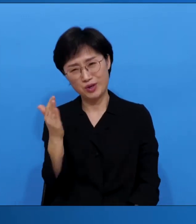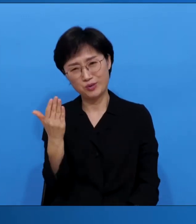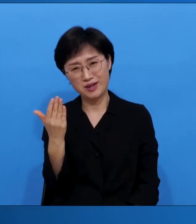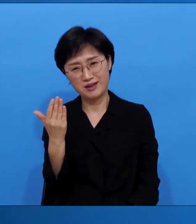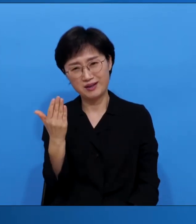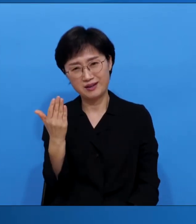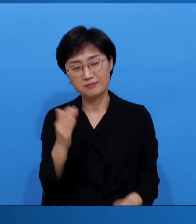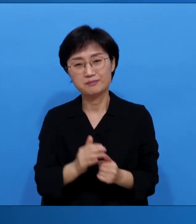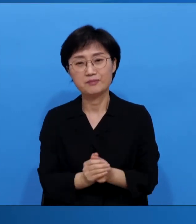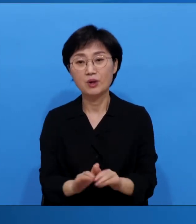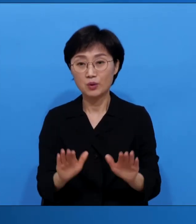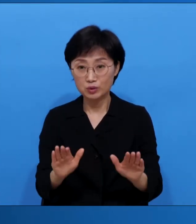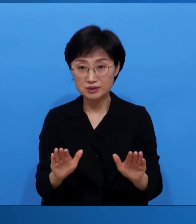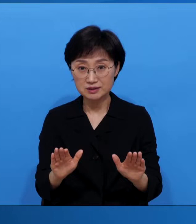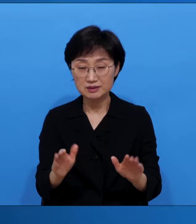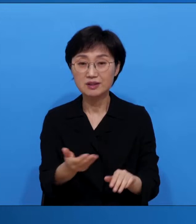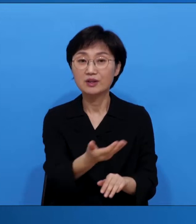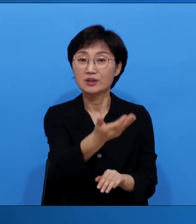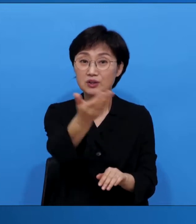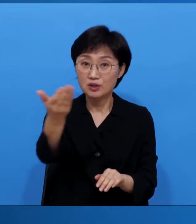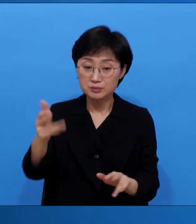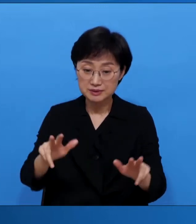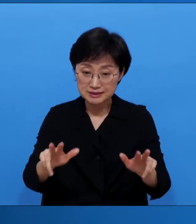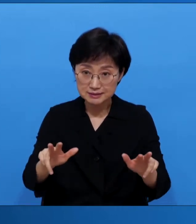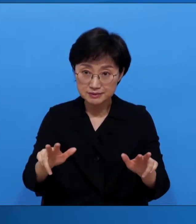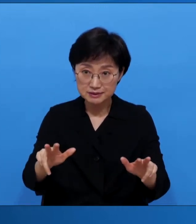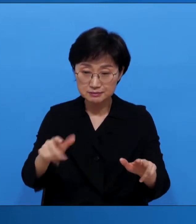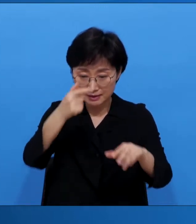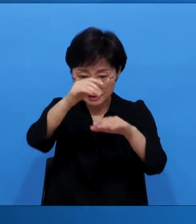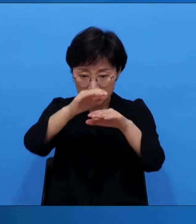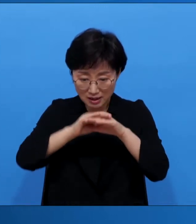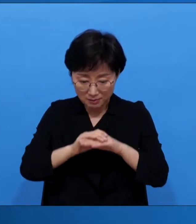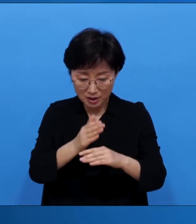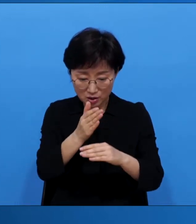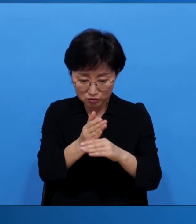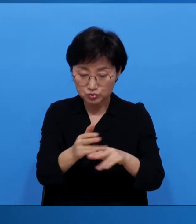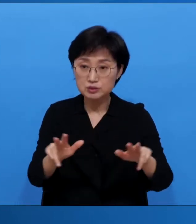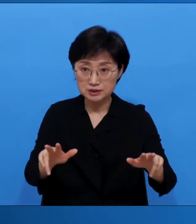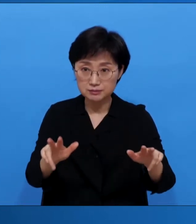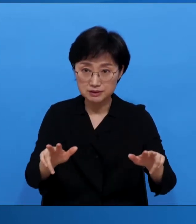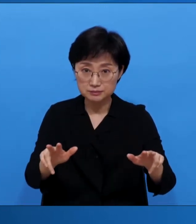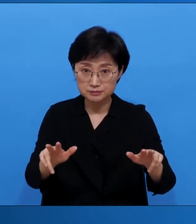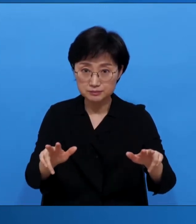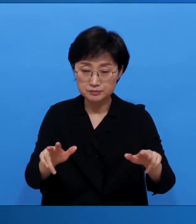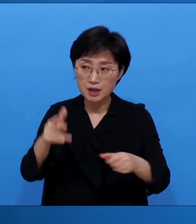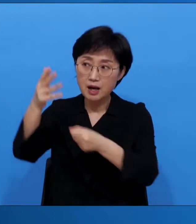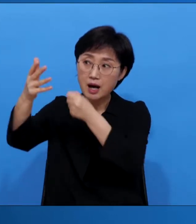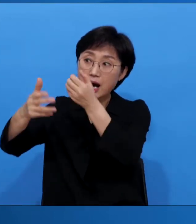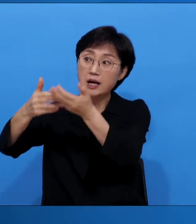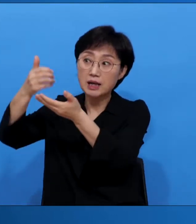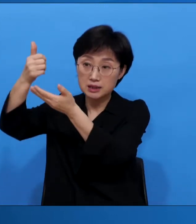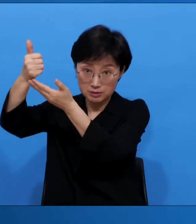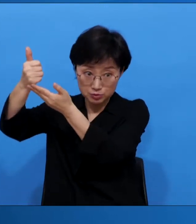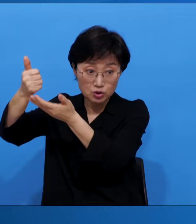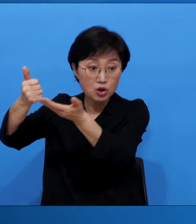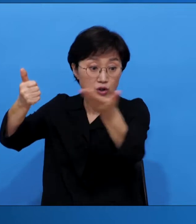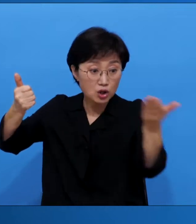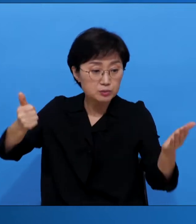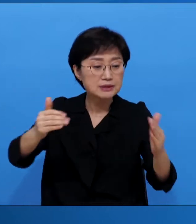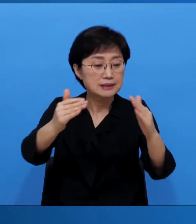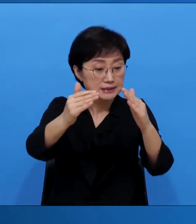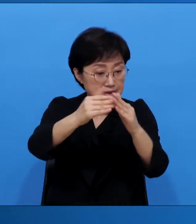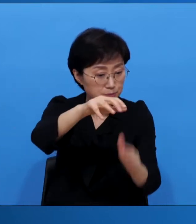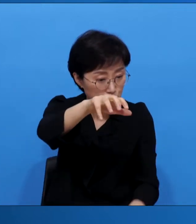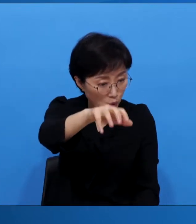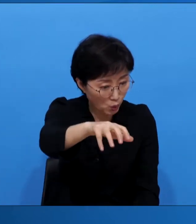오늘 여러분은 예배드리고 있는 중에 하나님은 여러분 현장에 응답하시는 겁니다. Today,